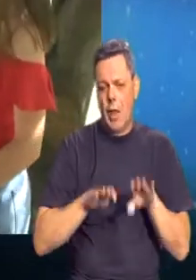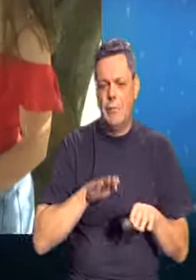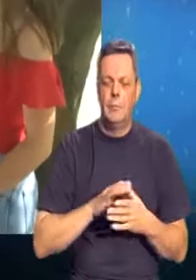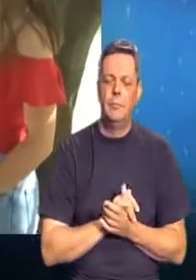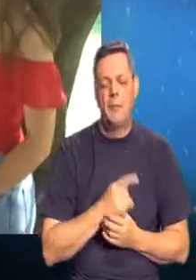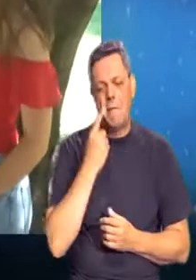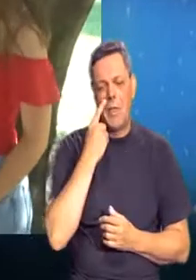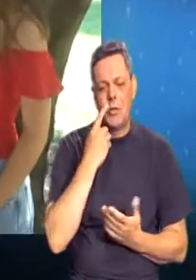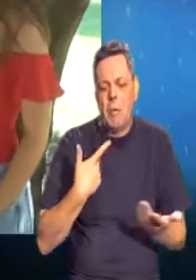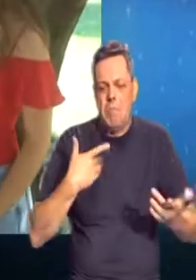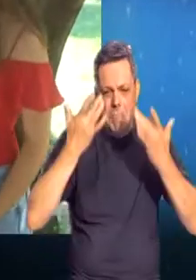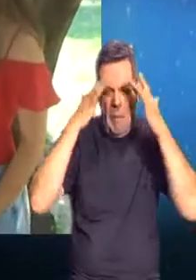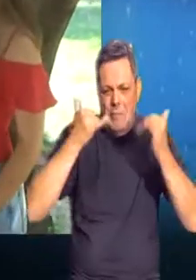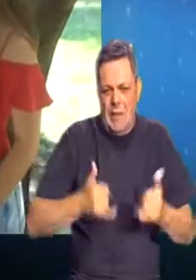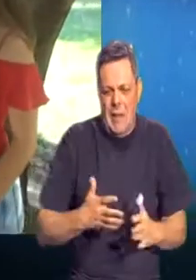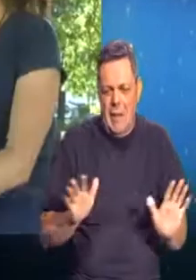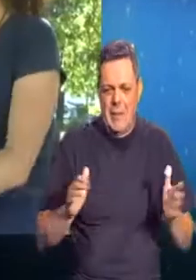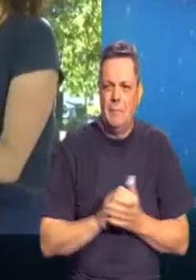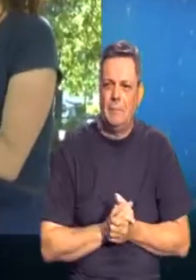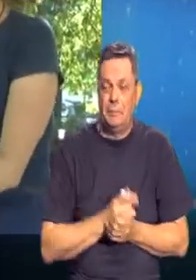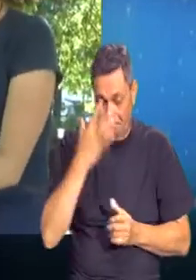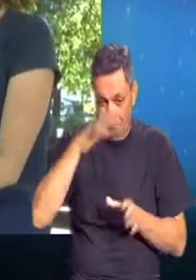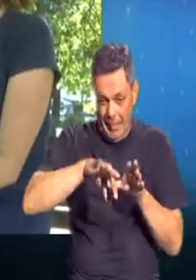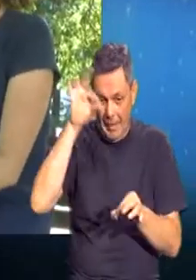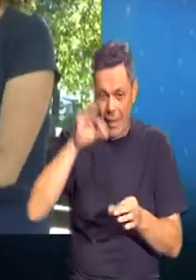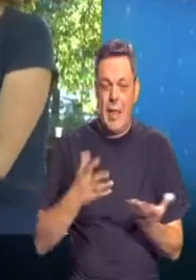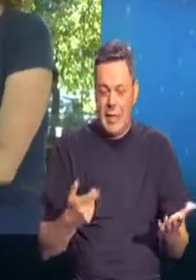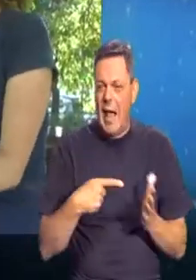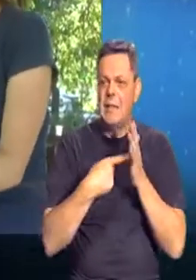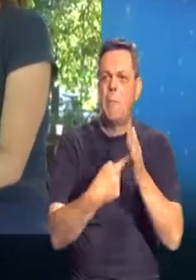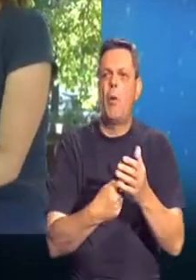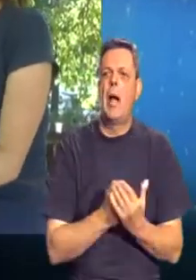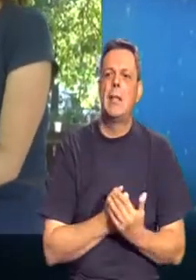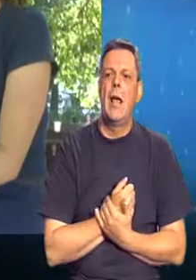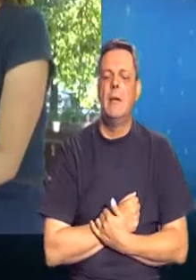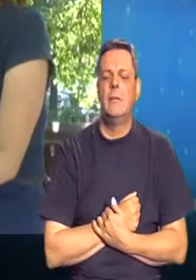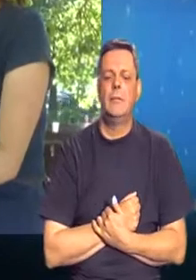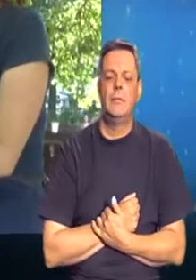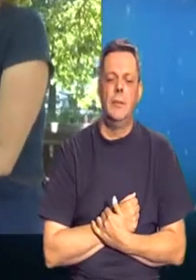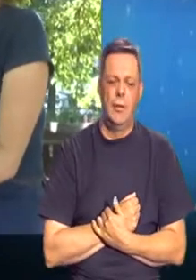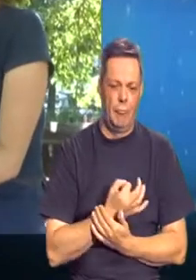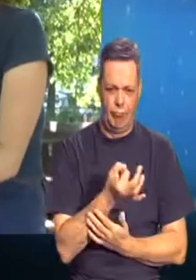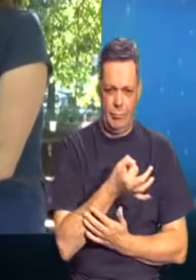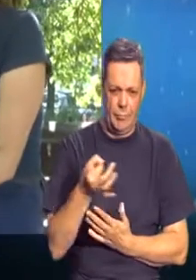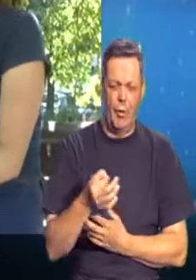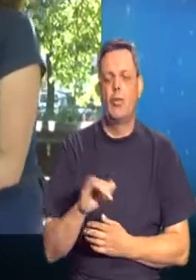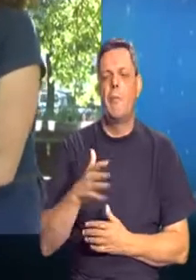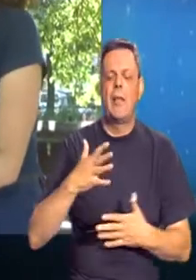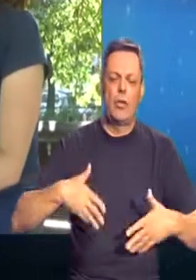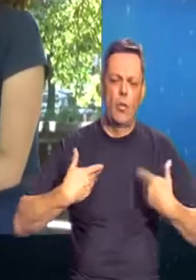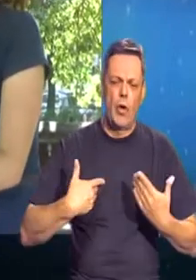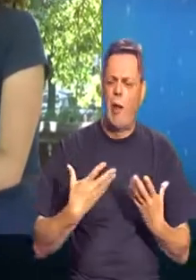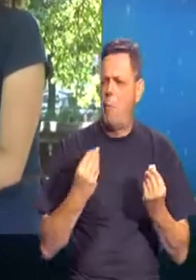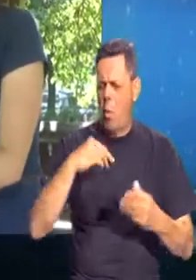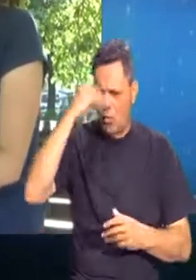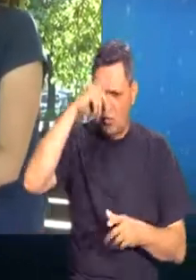možda. Vidjet ćemo, ne znamo sad. Eto, ideja se očito pokazala izvrsnom, djeca su